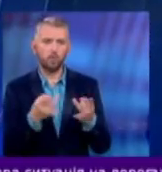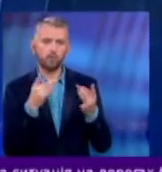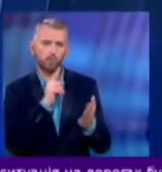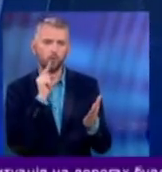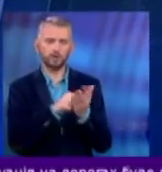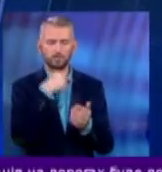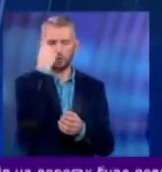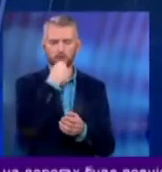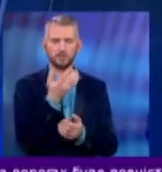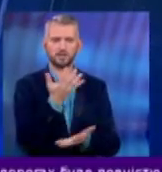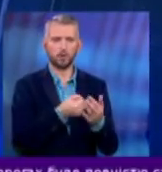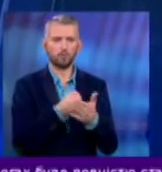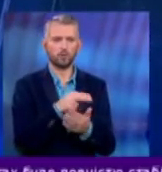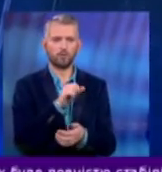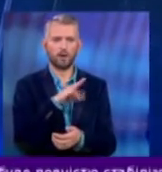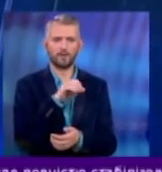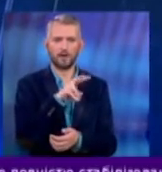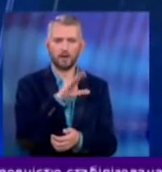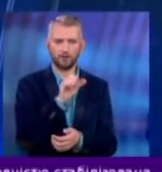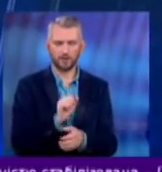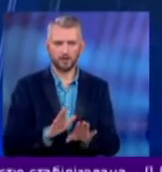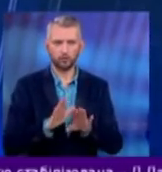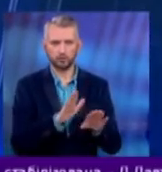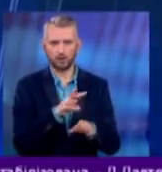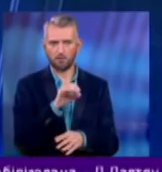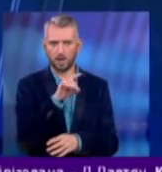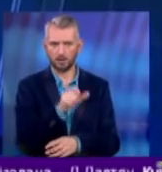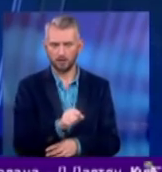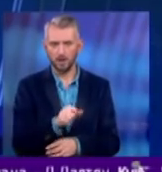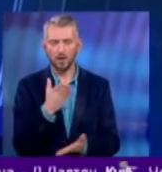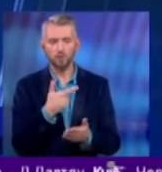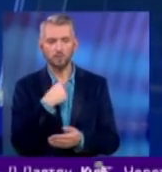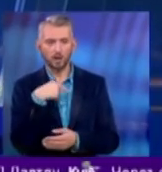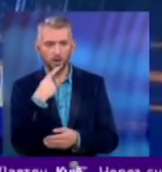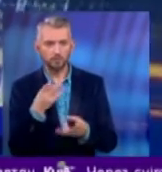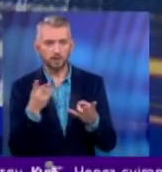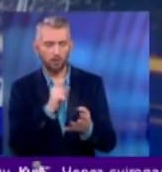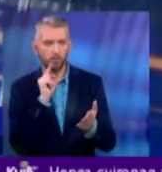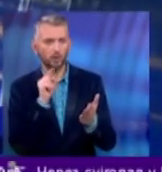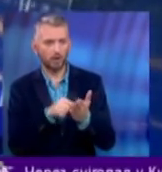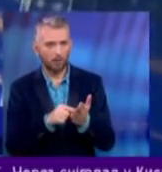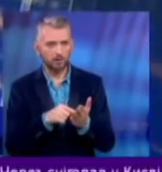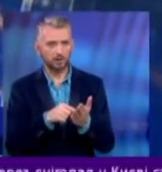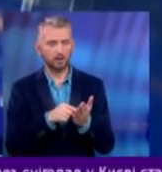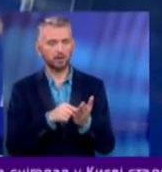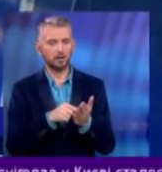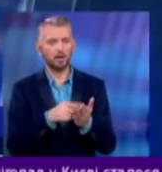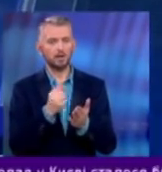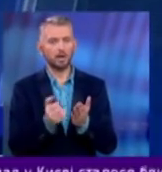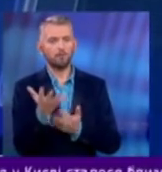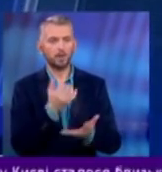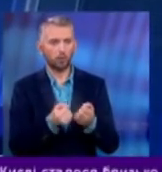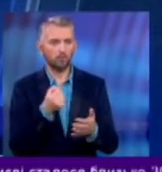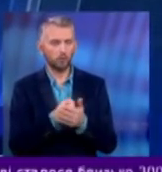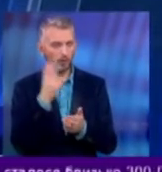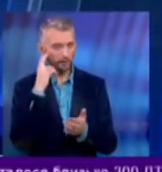на особистий прийом до Пантелєєва, до заступника Київського міського голови. Якщо ми кажемо, що їй потрібно потрапити на прийом до